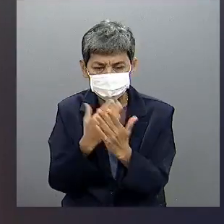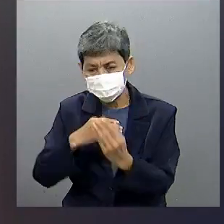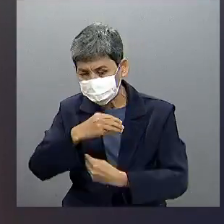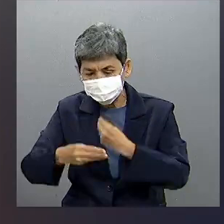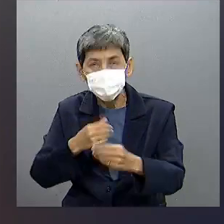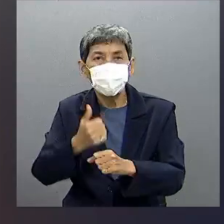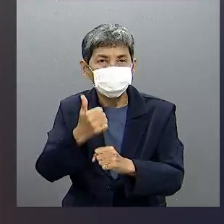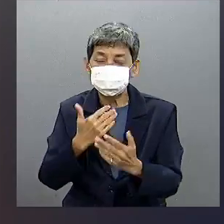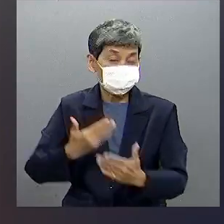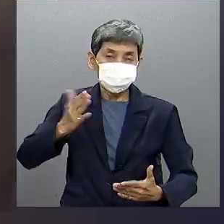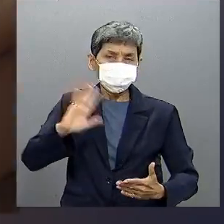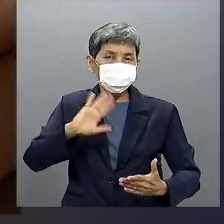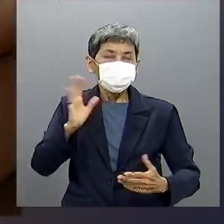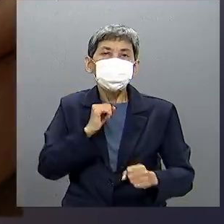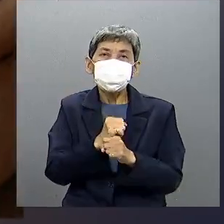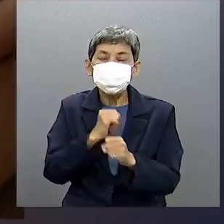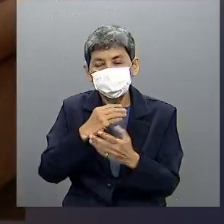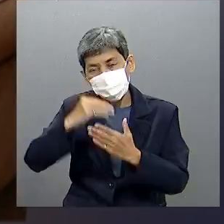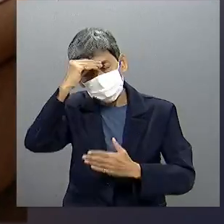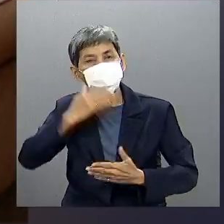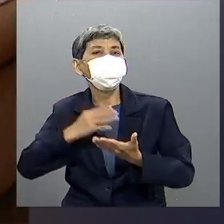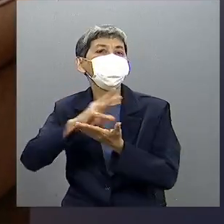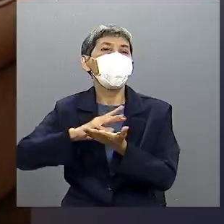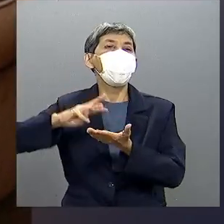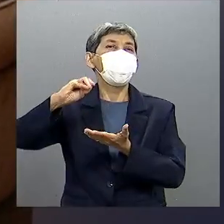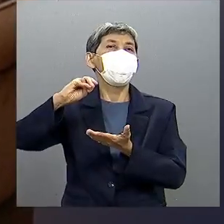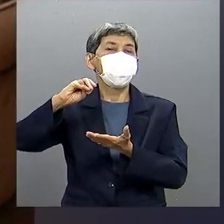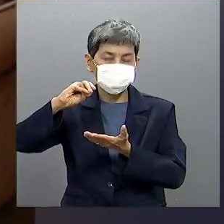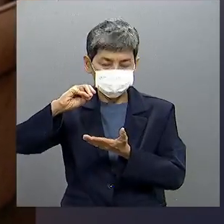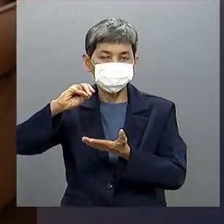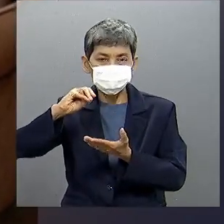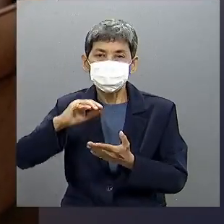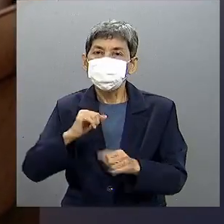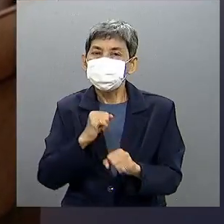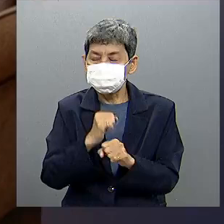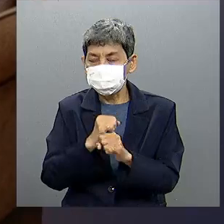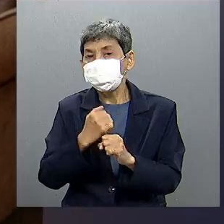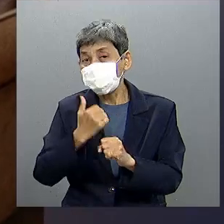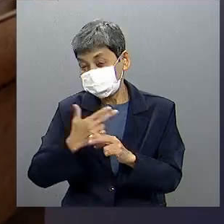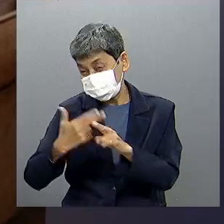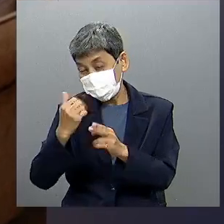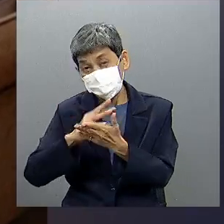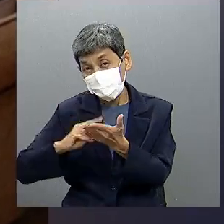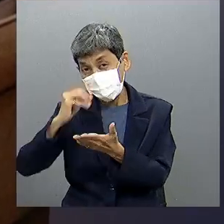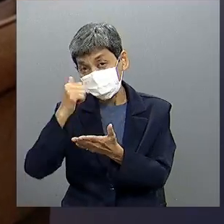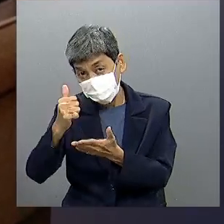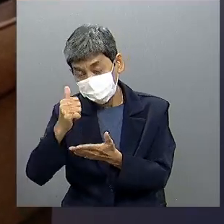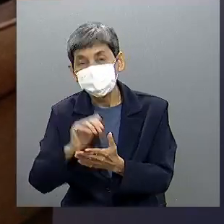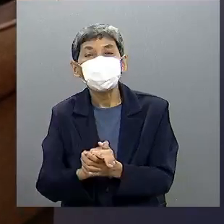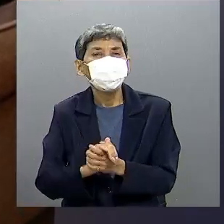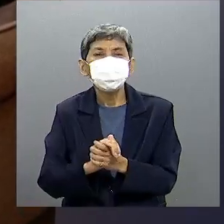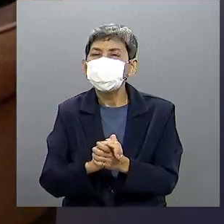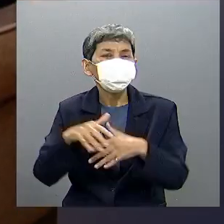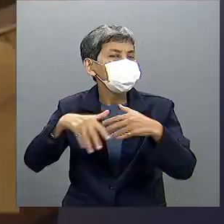ที่จะสามารถส่งไปเรียนมหาลัยต่างๆที่เป็นชั้นนำของประเทศได้หรือว่าเป็นสังคมนิยมได้ค่ะ